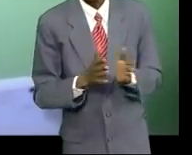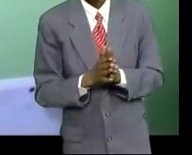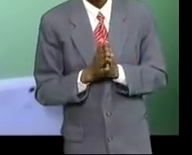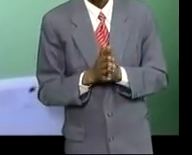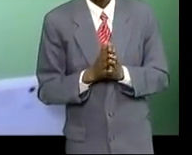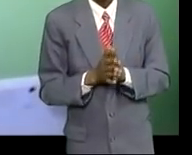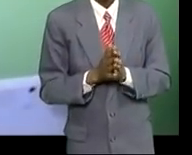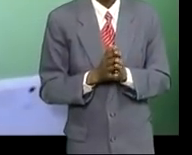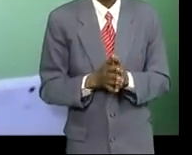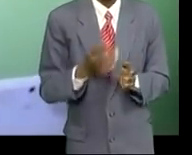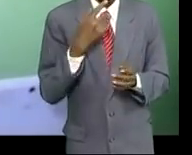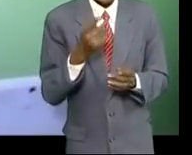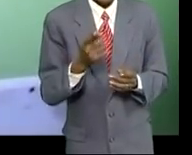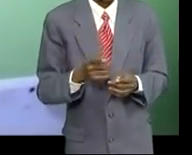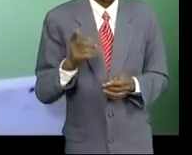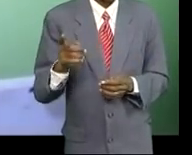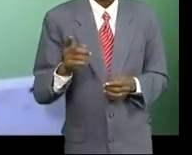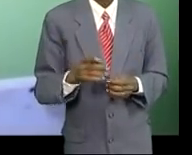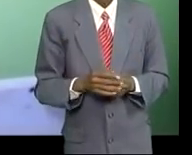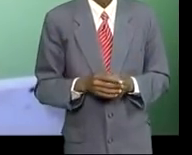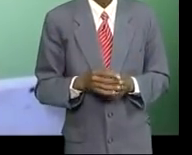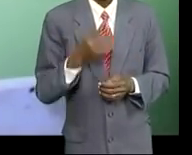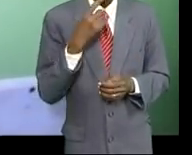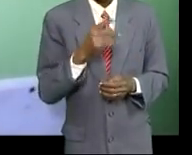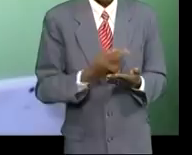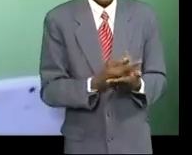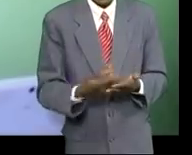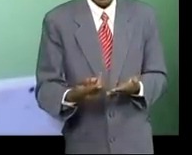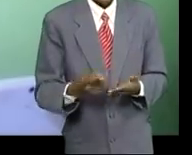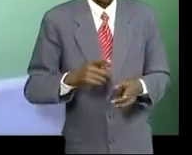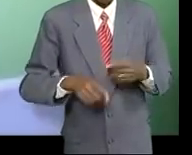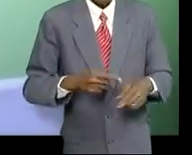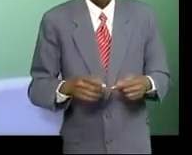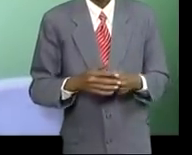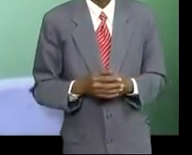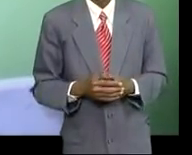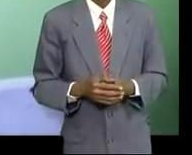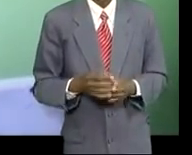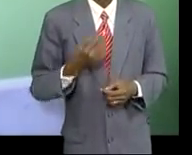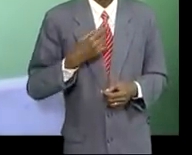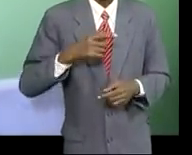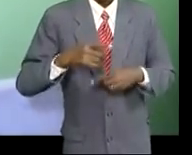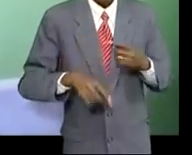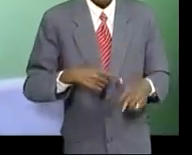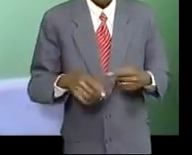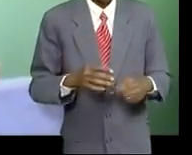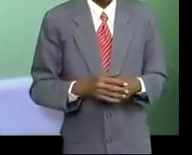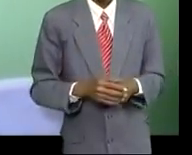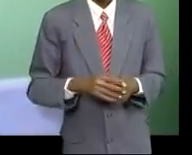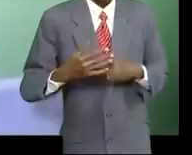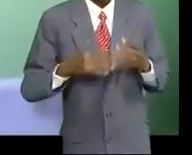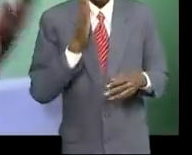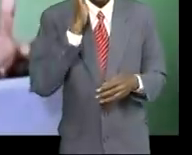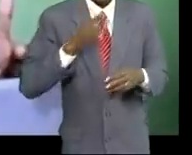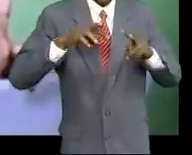donc notre permis de recherche d'ici une semaine maximum, je pense. Et nous allons commencer vraiment à faire les premières recherches vraiment de